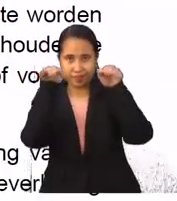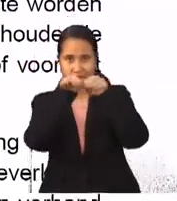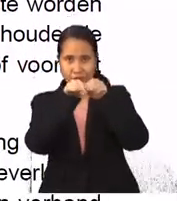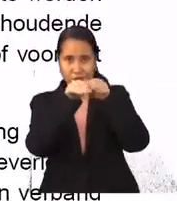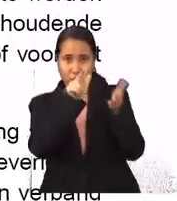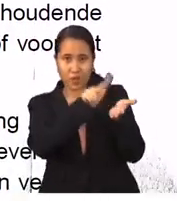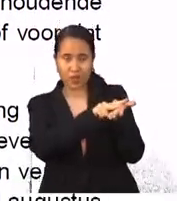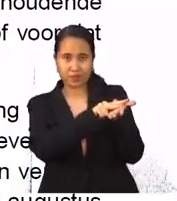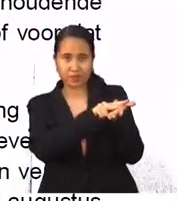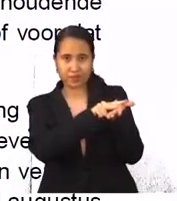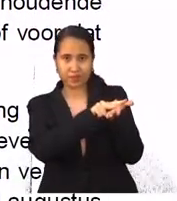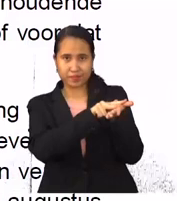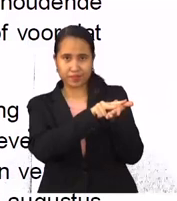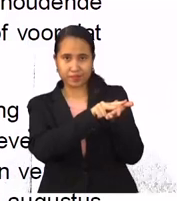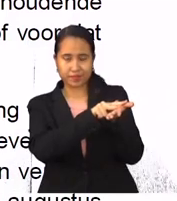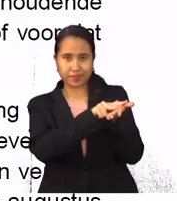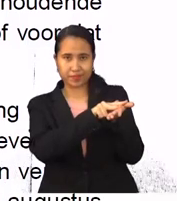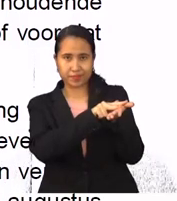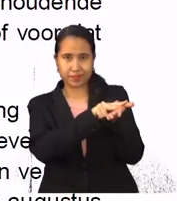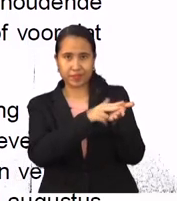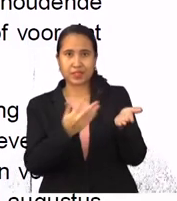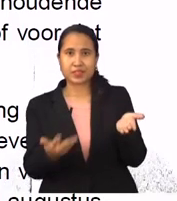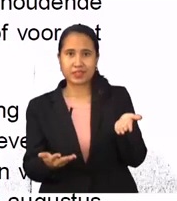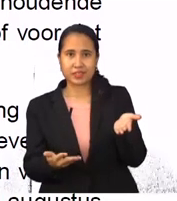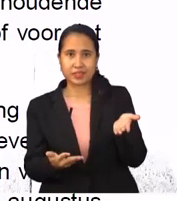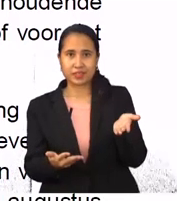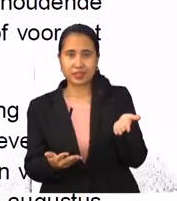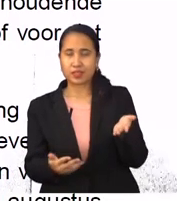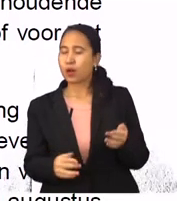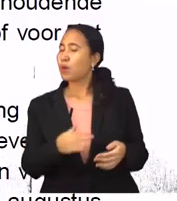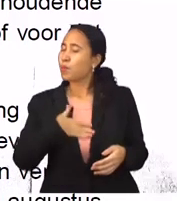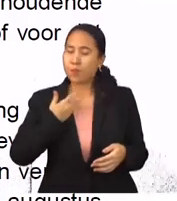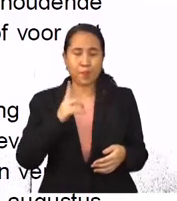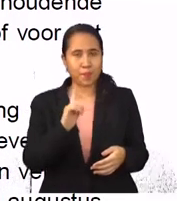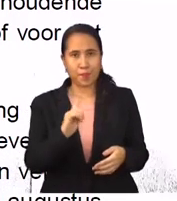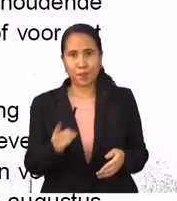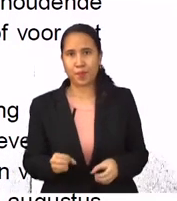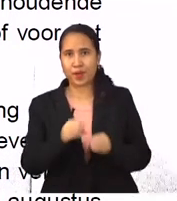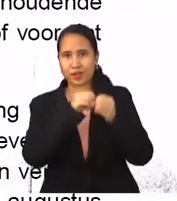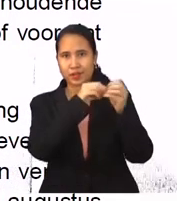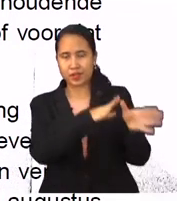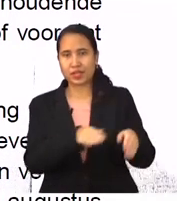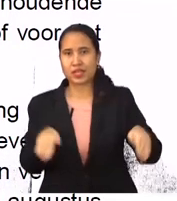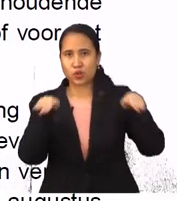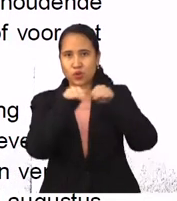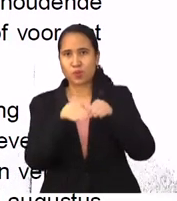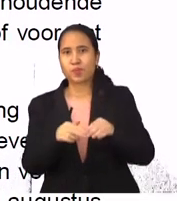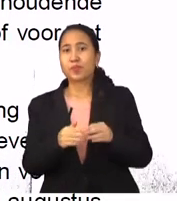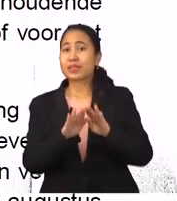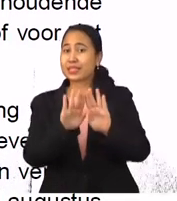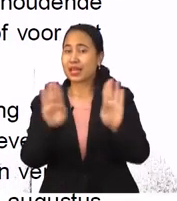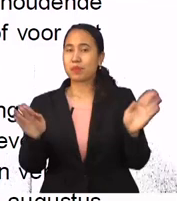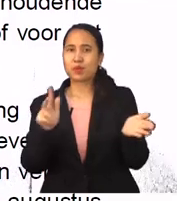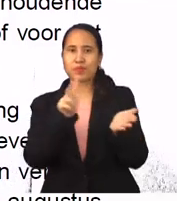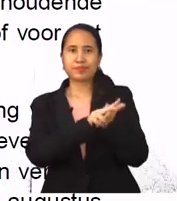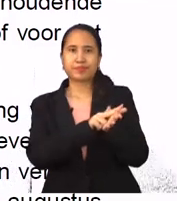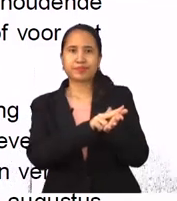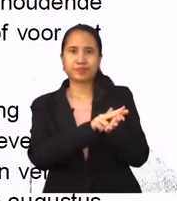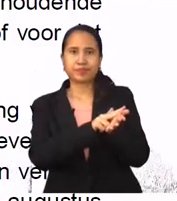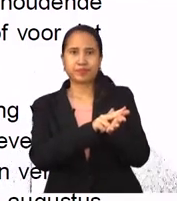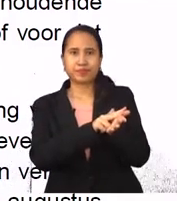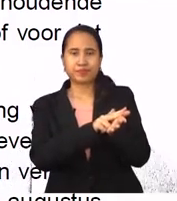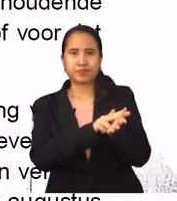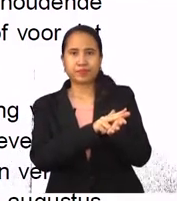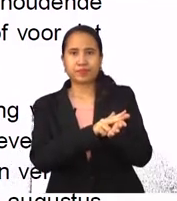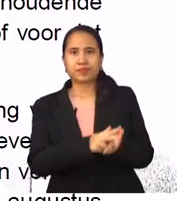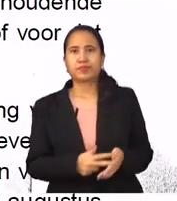law. Consequently, they are entitled, without discrimination, to equal protection of the law. In the General Comments